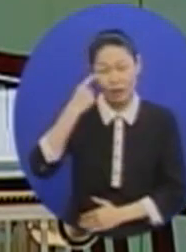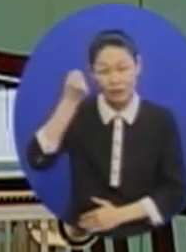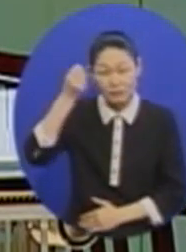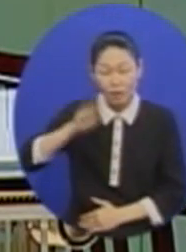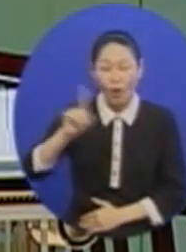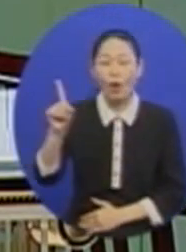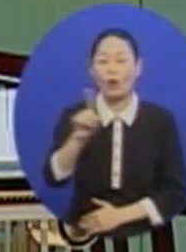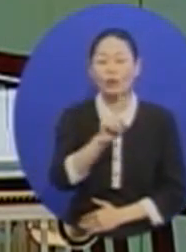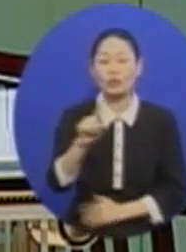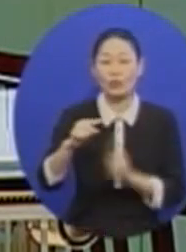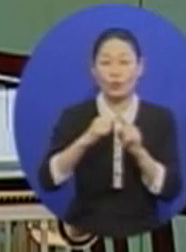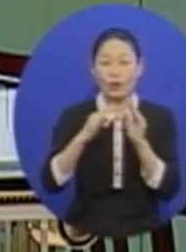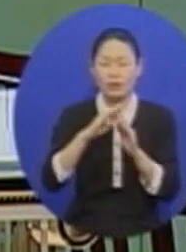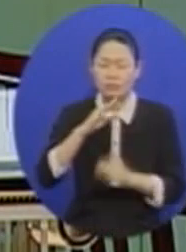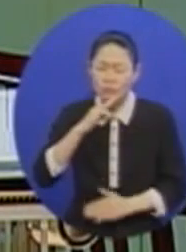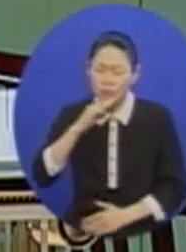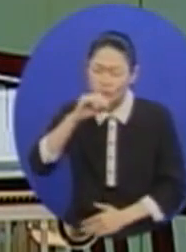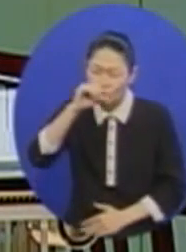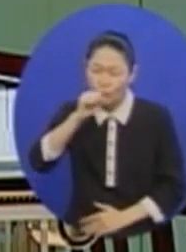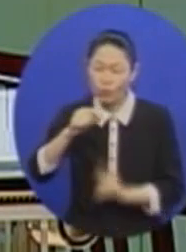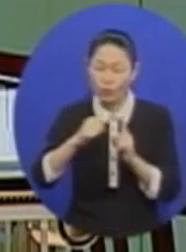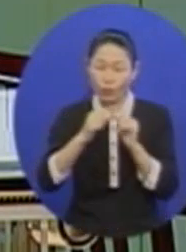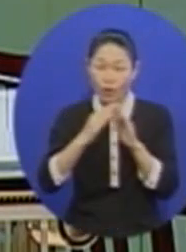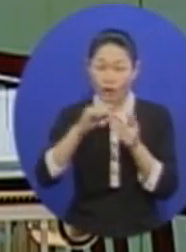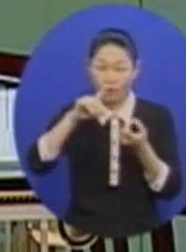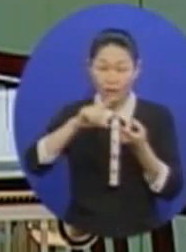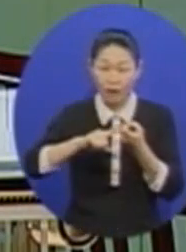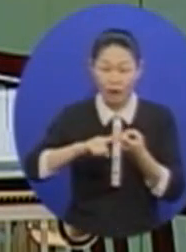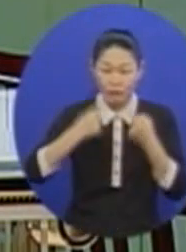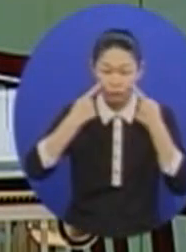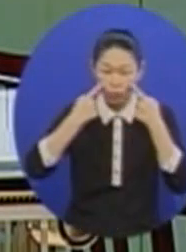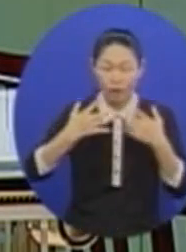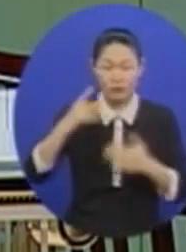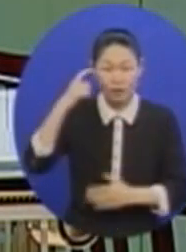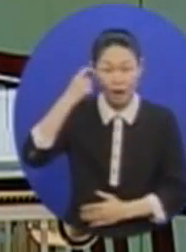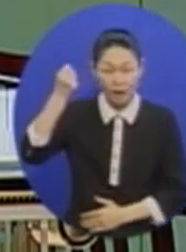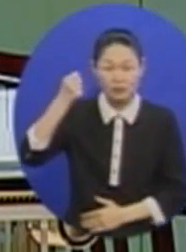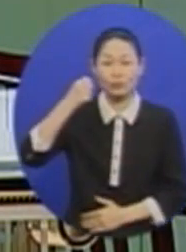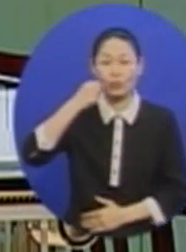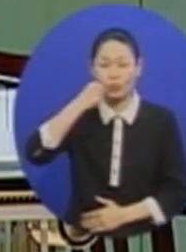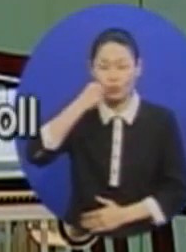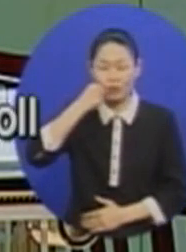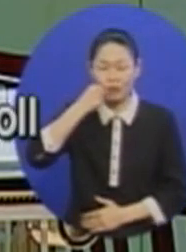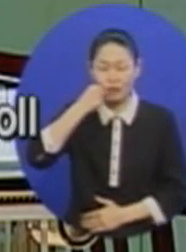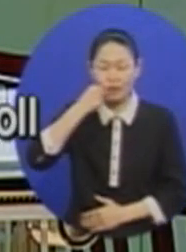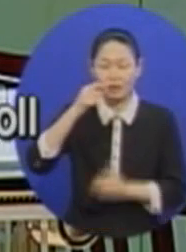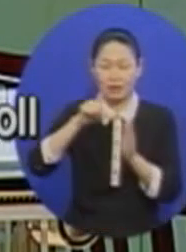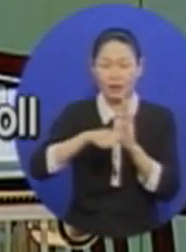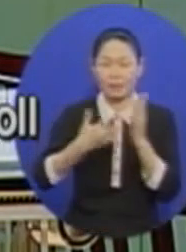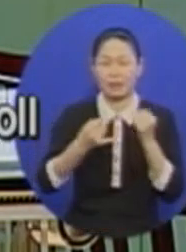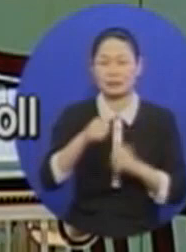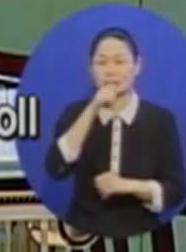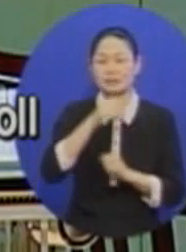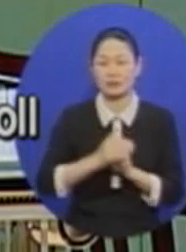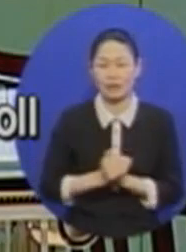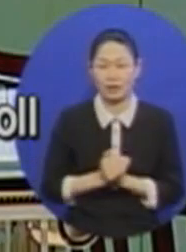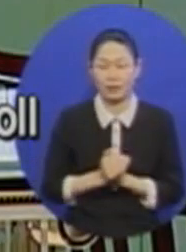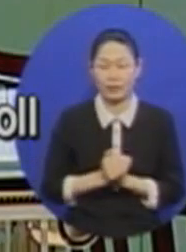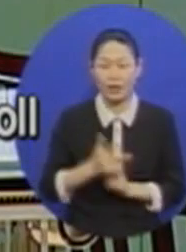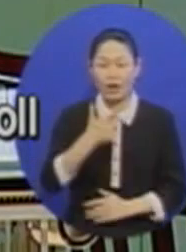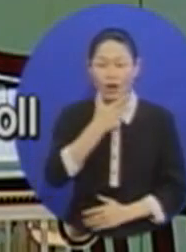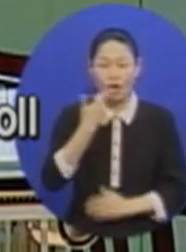대해서는 아 정확한 생각을 가지고 계시지 못하는 경우가 많습니다 아 영국